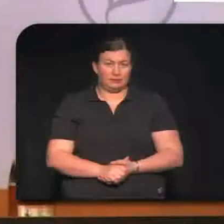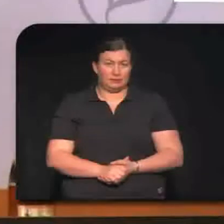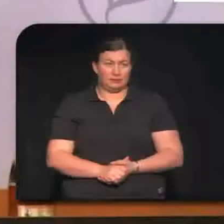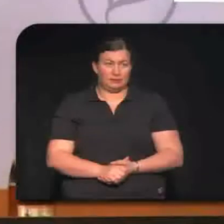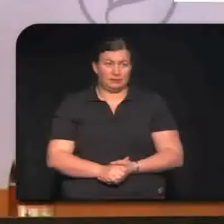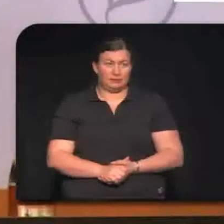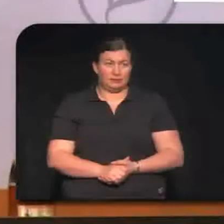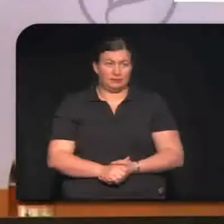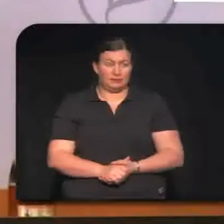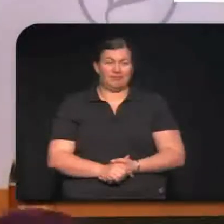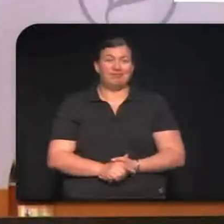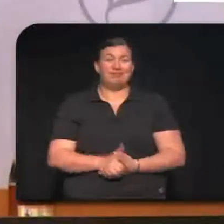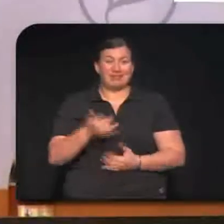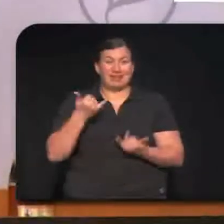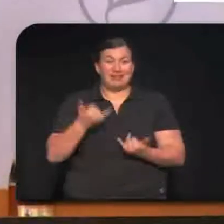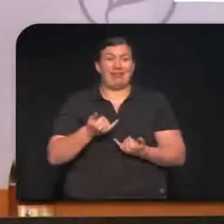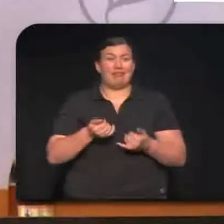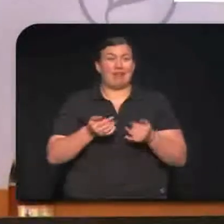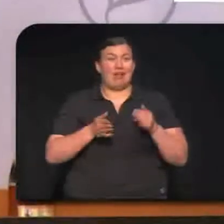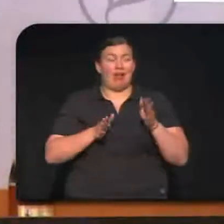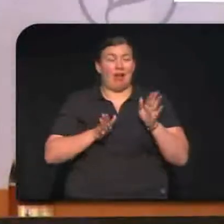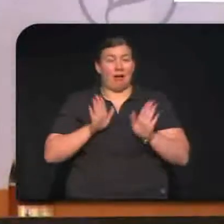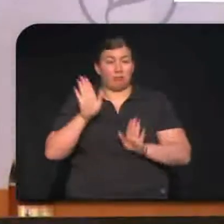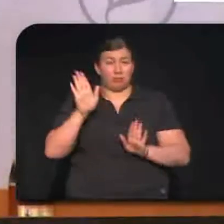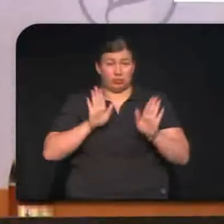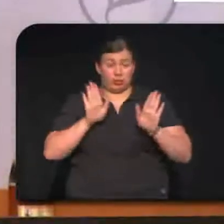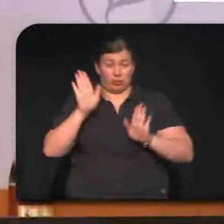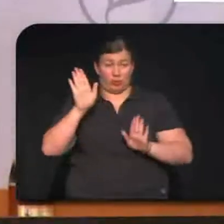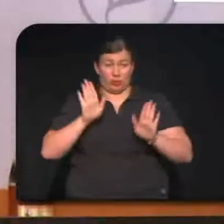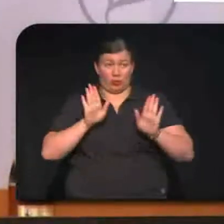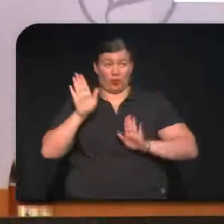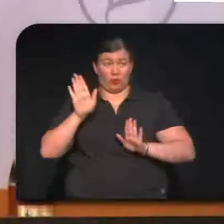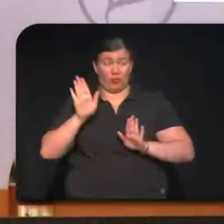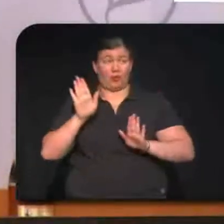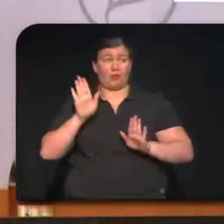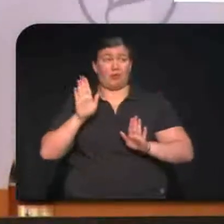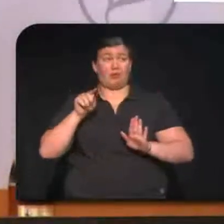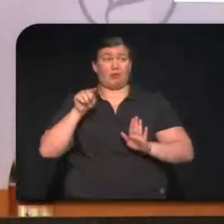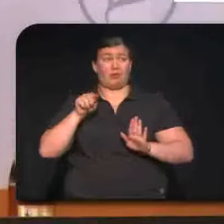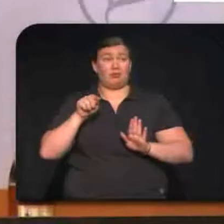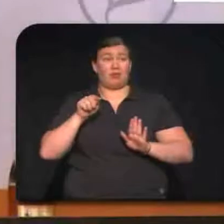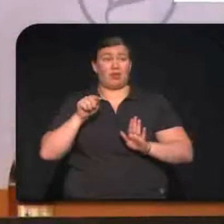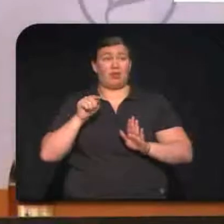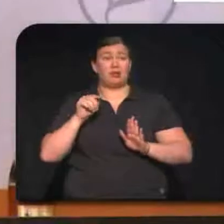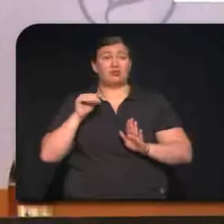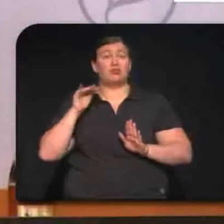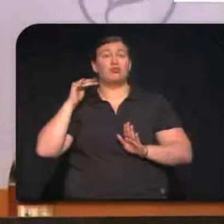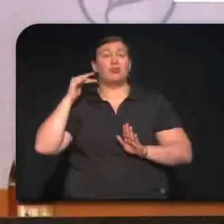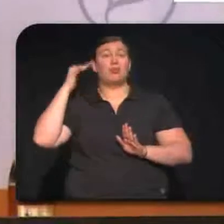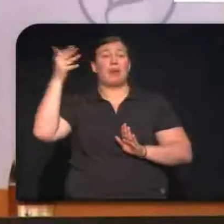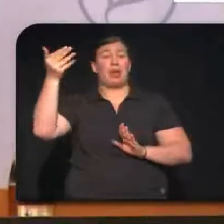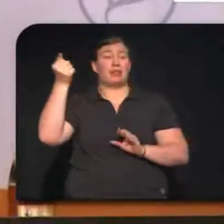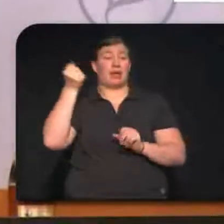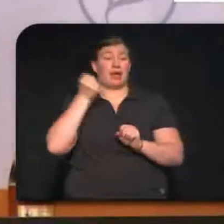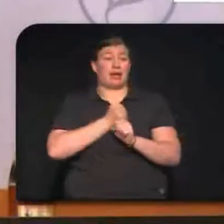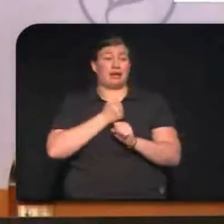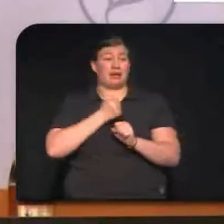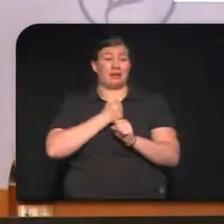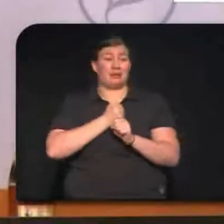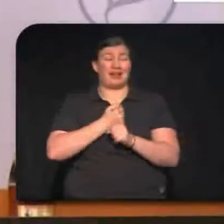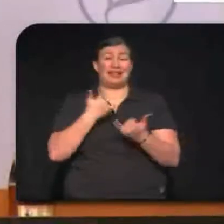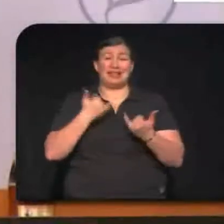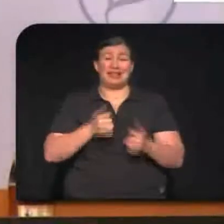diese Abstimmung wird hinten angehängt die wird jetzt nicht